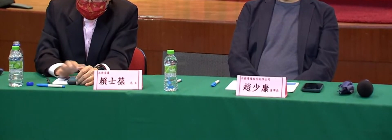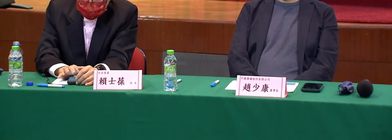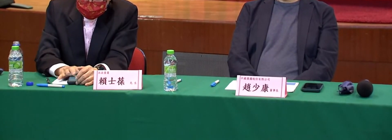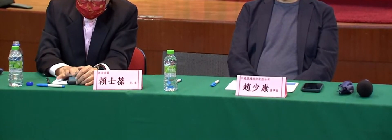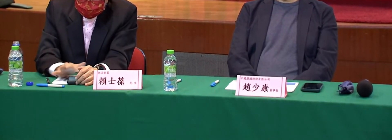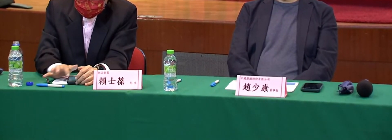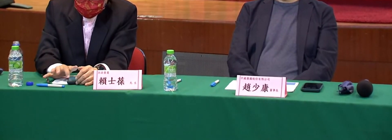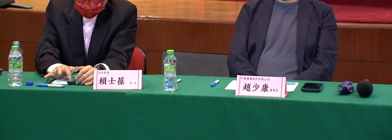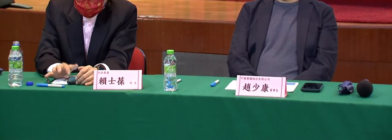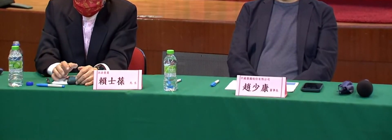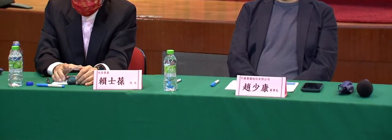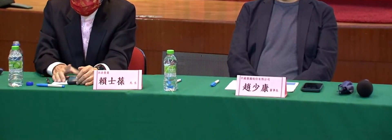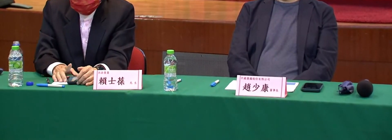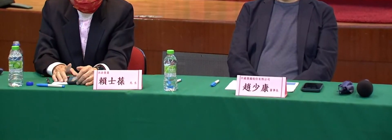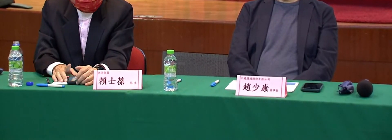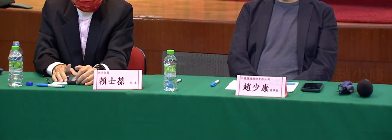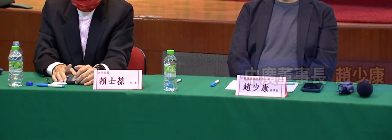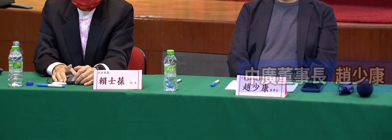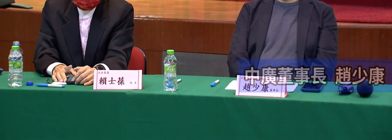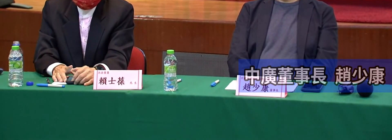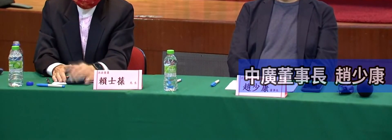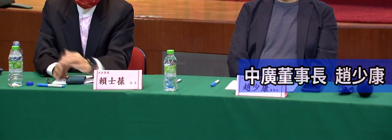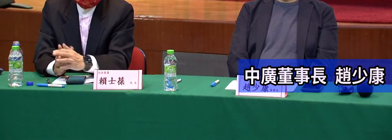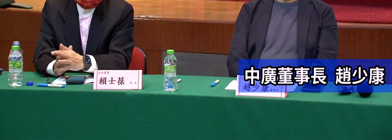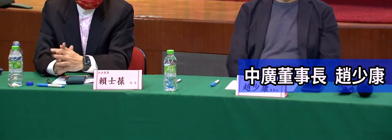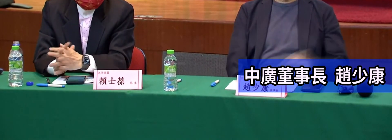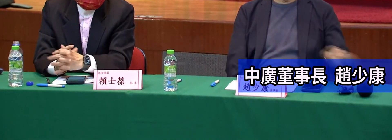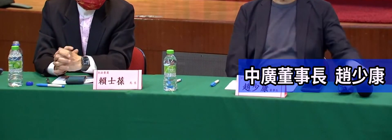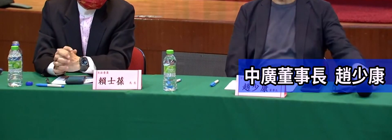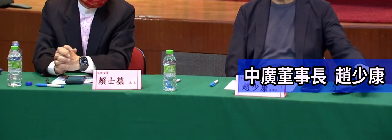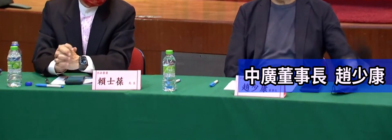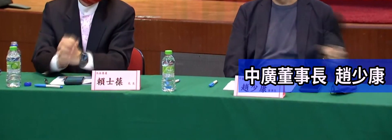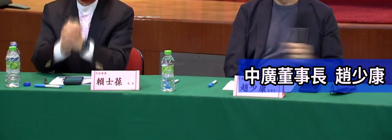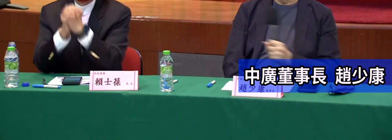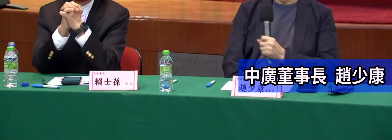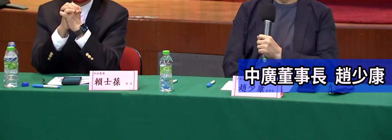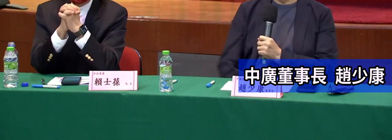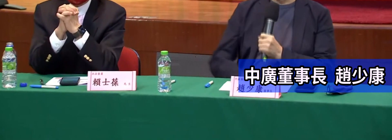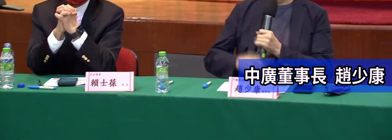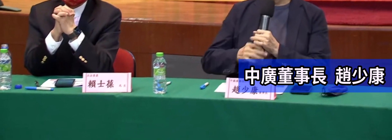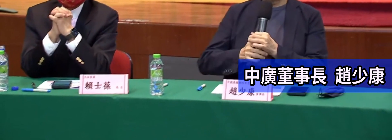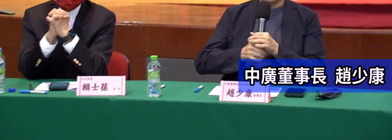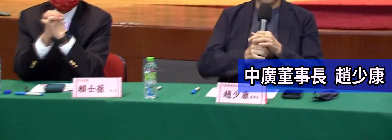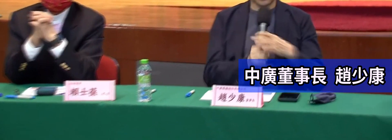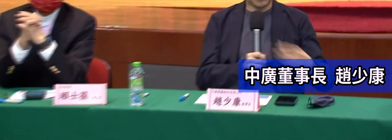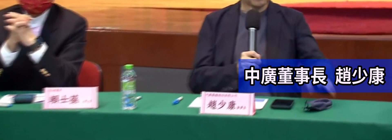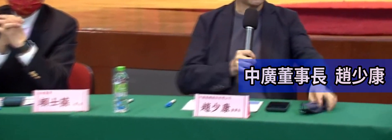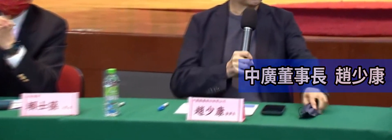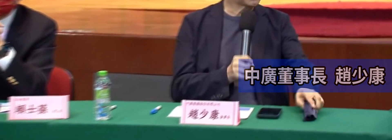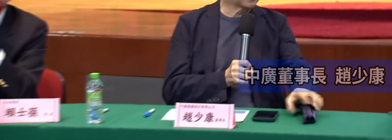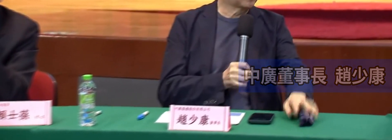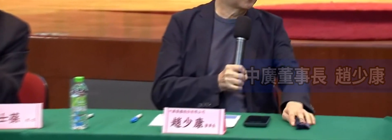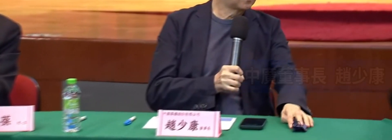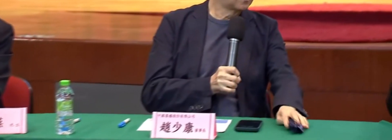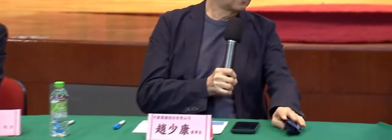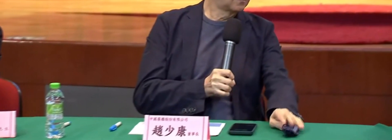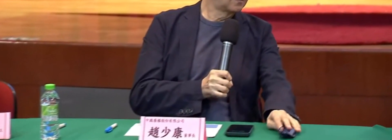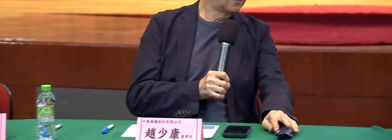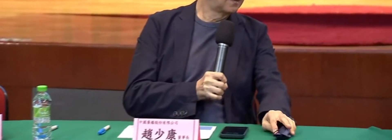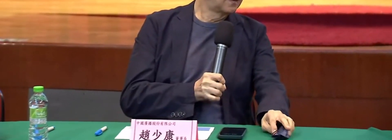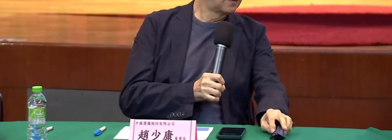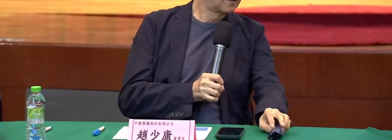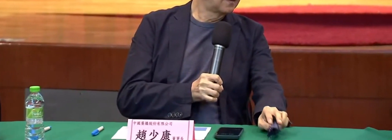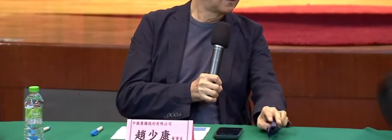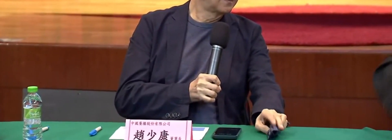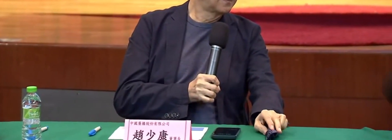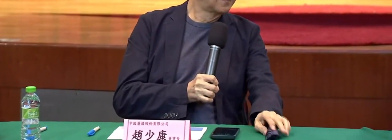也算是欺骗国人，是不是应该要彻查？ 他要赔啊，对不对？他有没有保险我不知道嘛。 打破